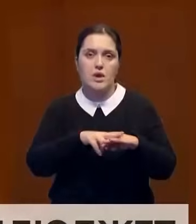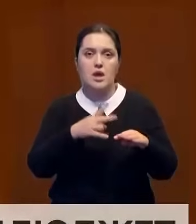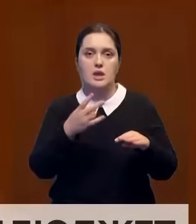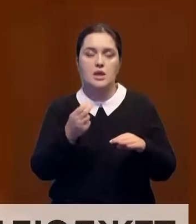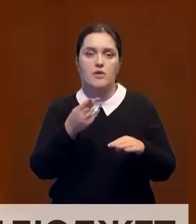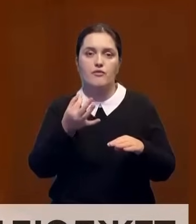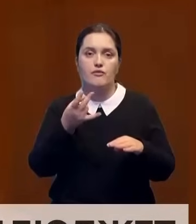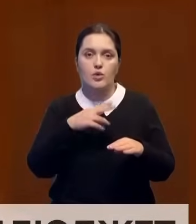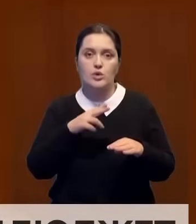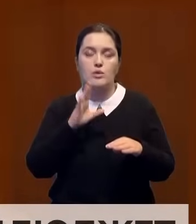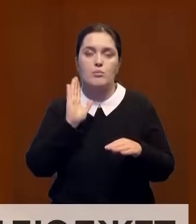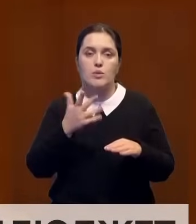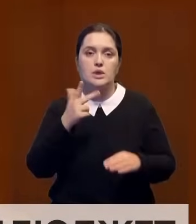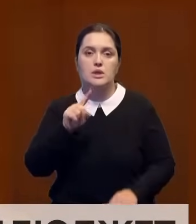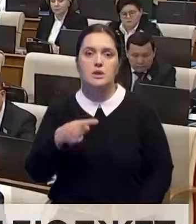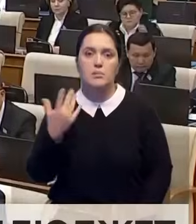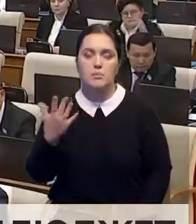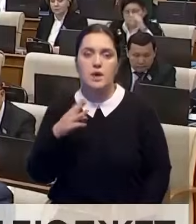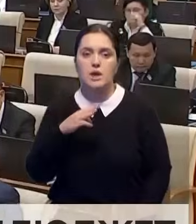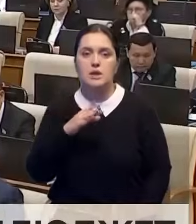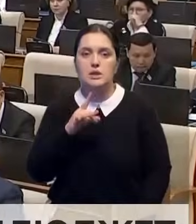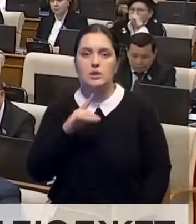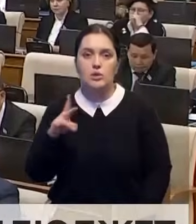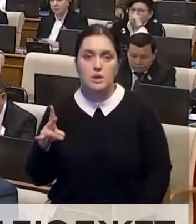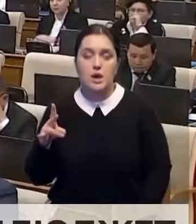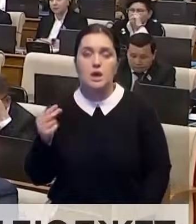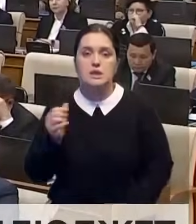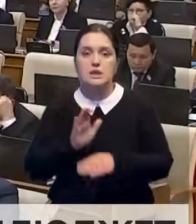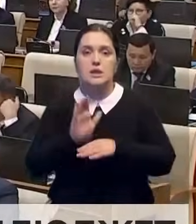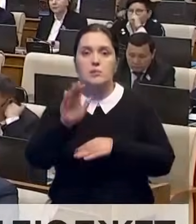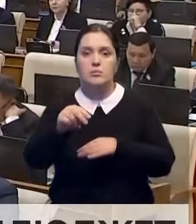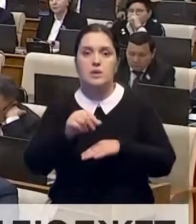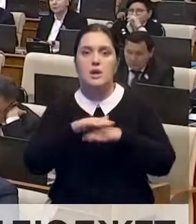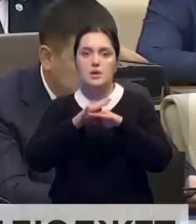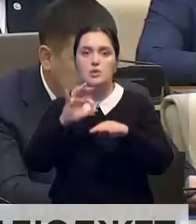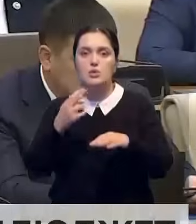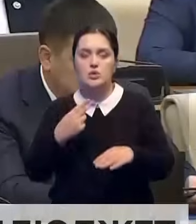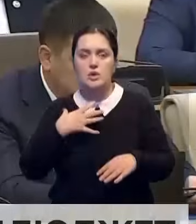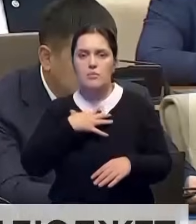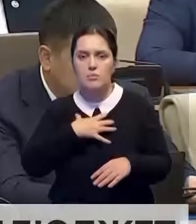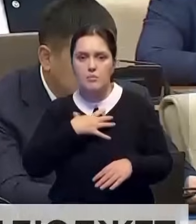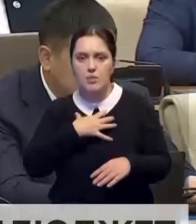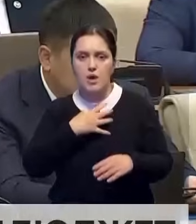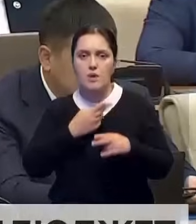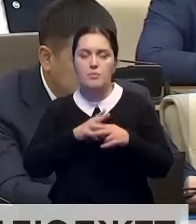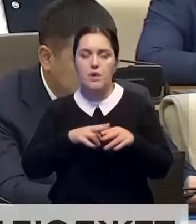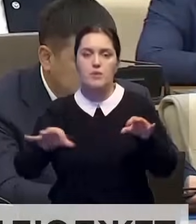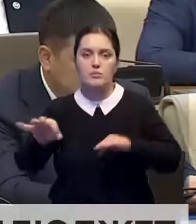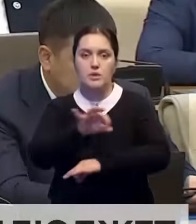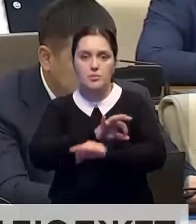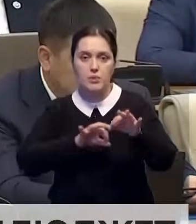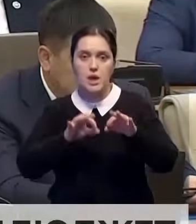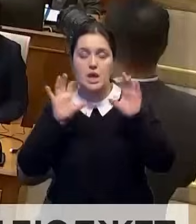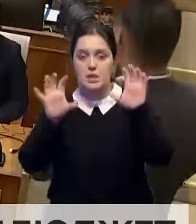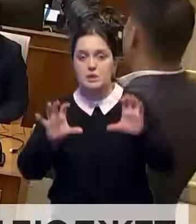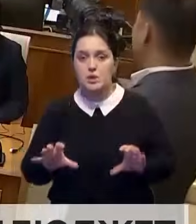фонда, превышающие 3,5 триллиона. Эти деньги направят на финансирование социально значимых и стратегических